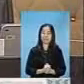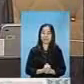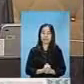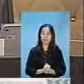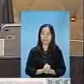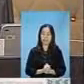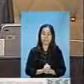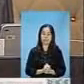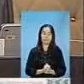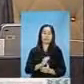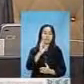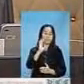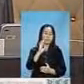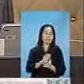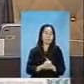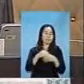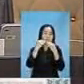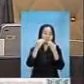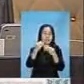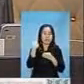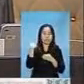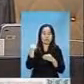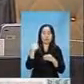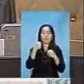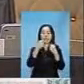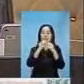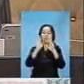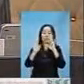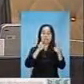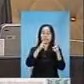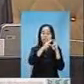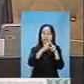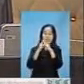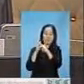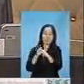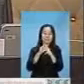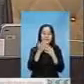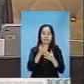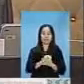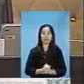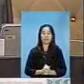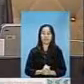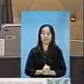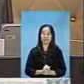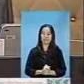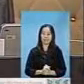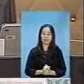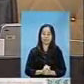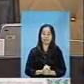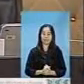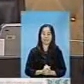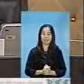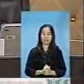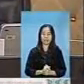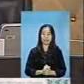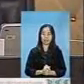ท่านประสิทธิ์ไม่ต้องนะครับปล่อยให้มวยหลักกับมวยรองเขาสู้นะครับท่านนั่งนะครับเอามวยหลักต่อไปครับ